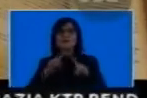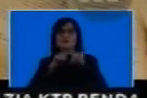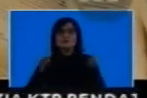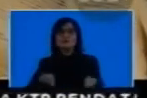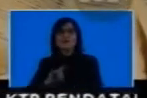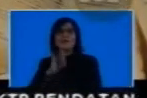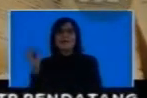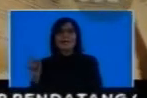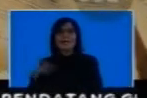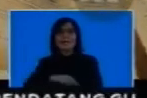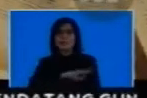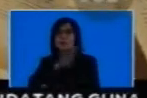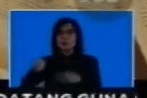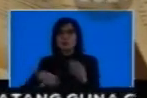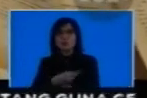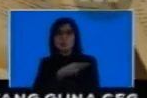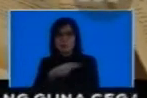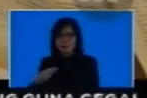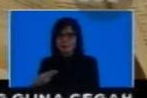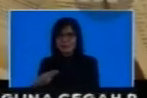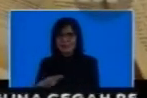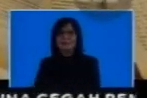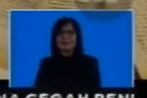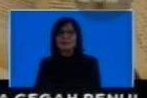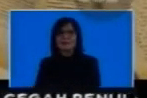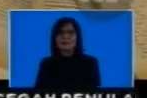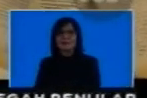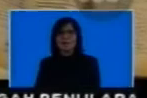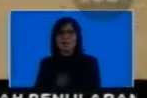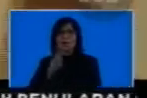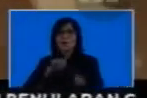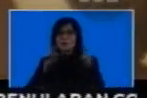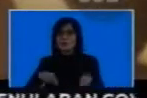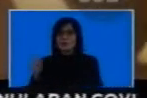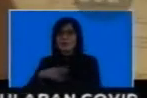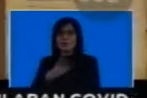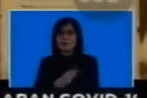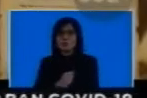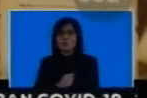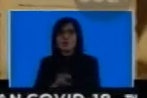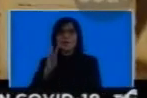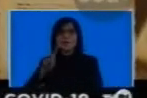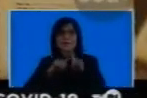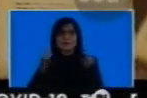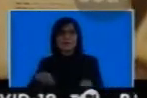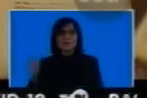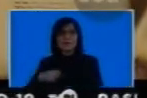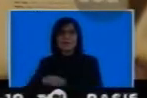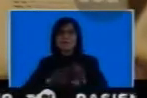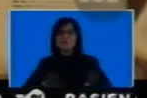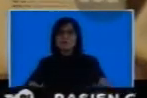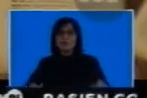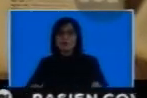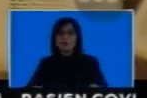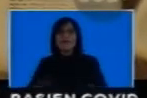6689 surat lainnya dari seluruh Indonesia telah datang. 2 surat dari guru dan 3 surat dari